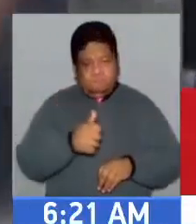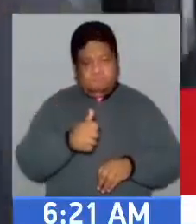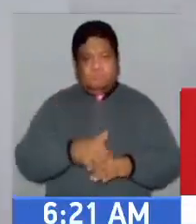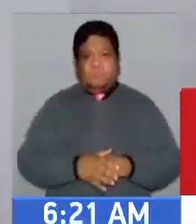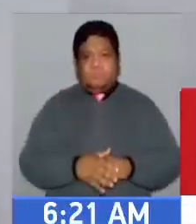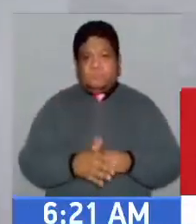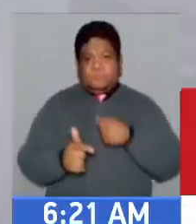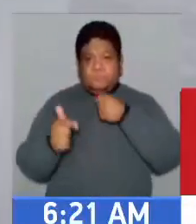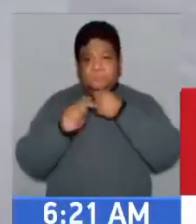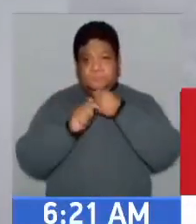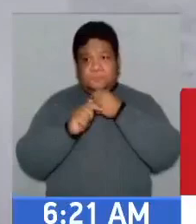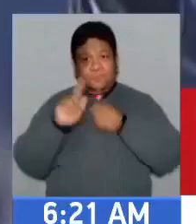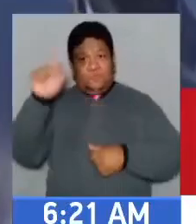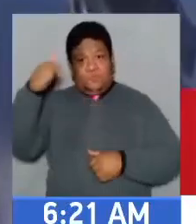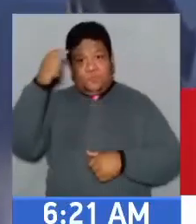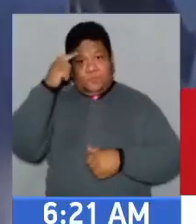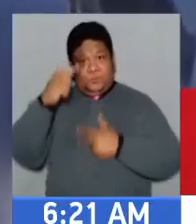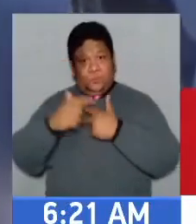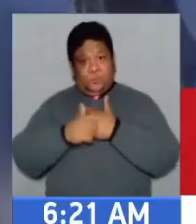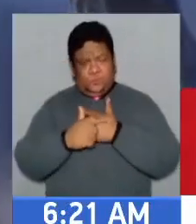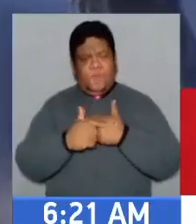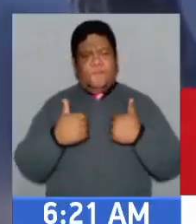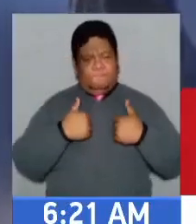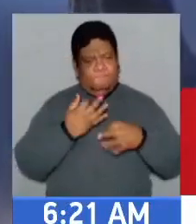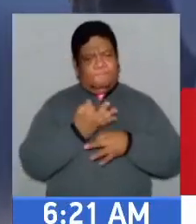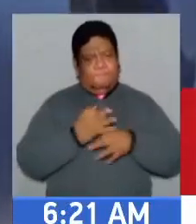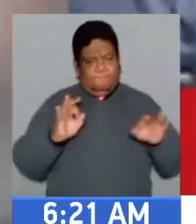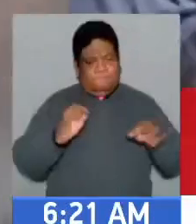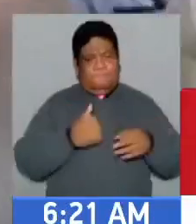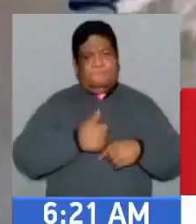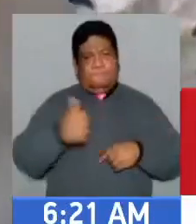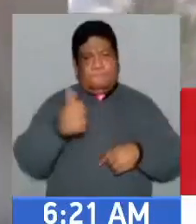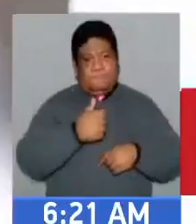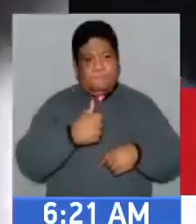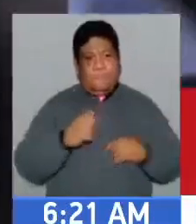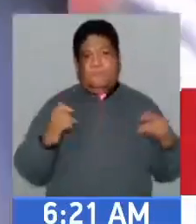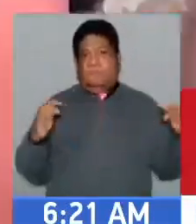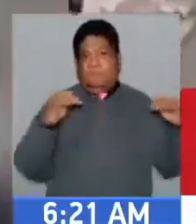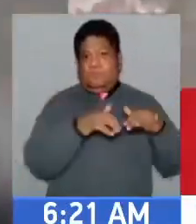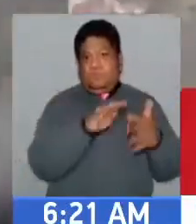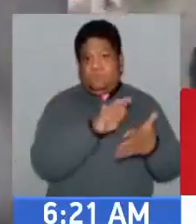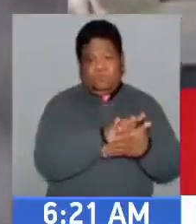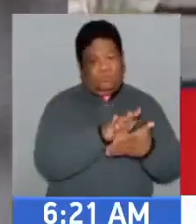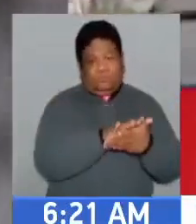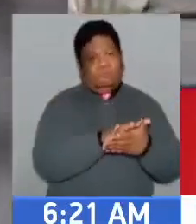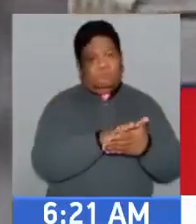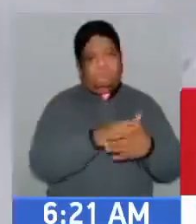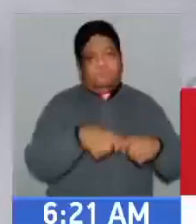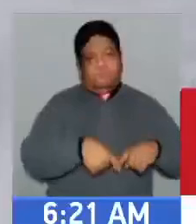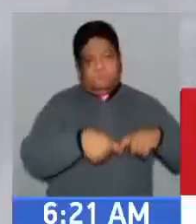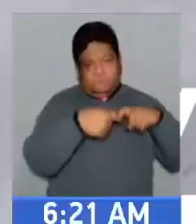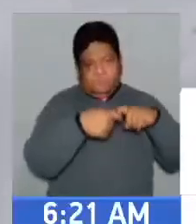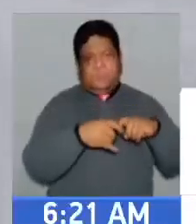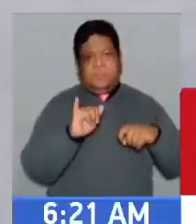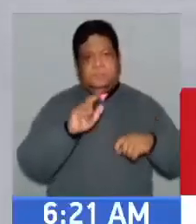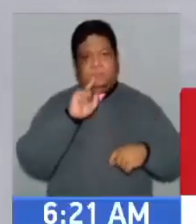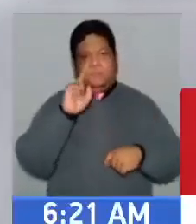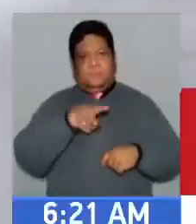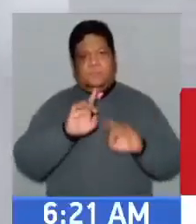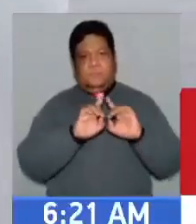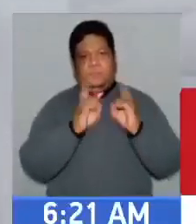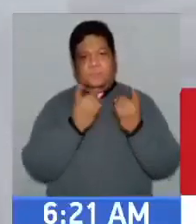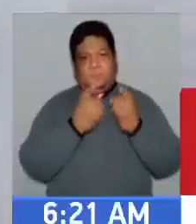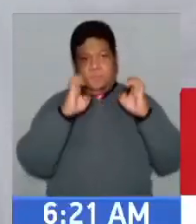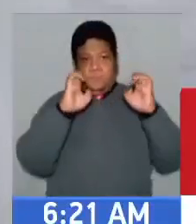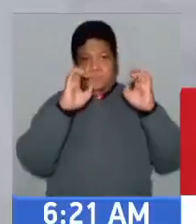sa Laguna. Kansilado rin ang face-to-face classes sa mga eskwelahan base na rin sa utos ng DepEd. Sa Batangas,